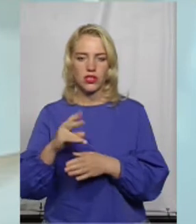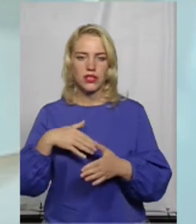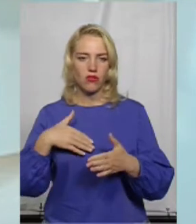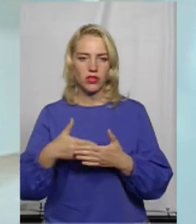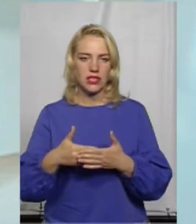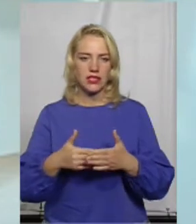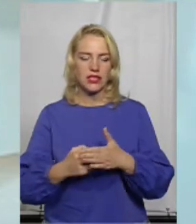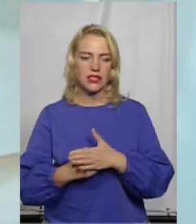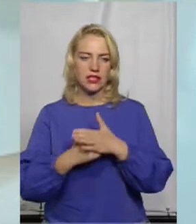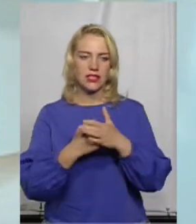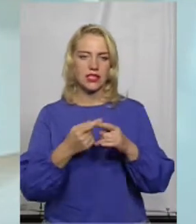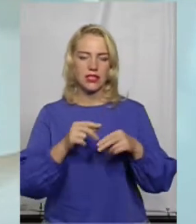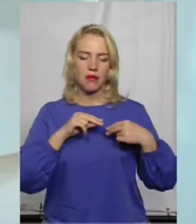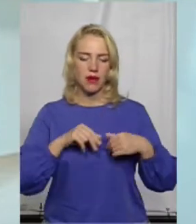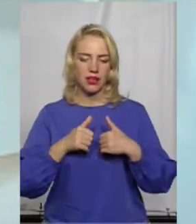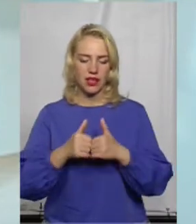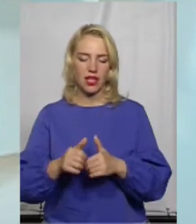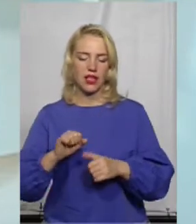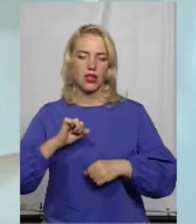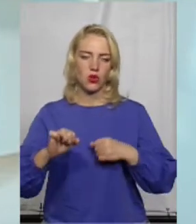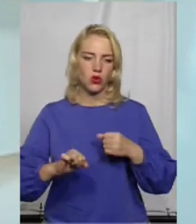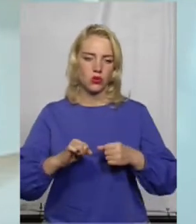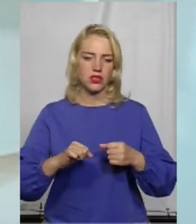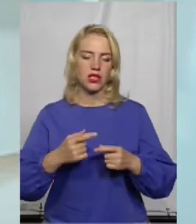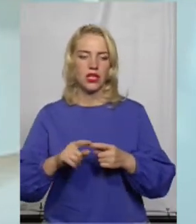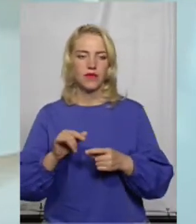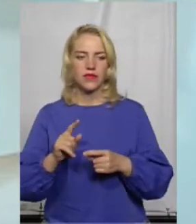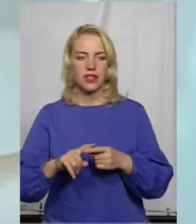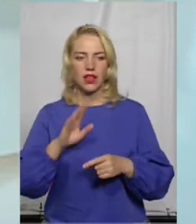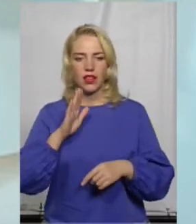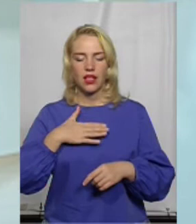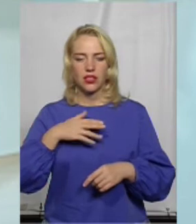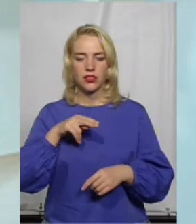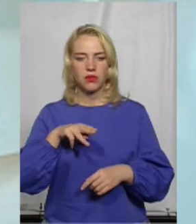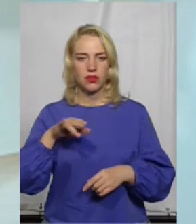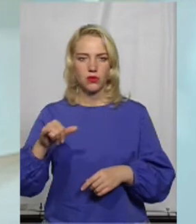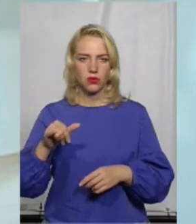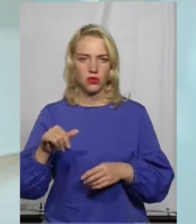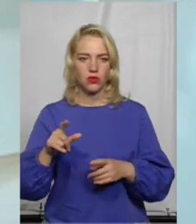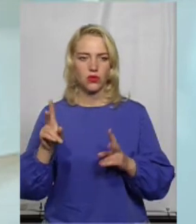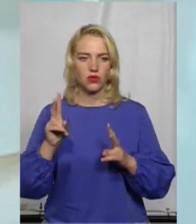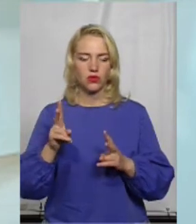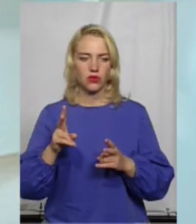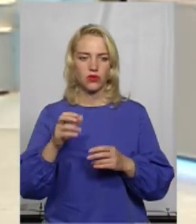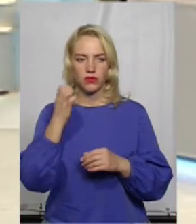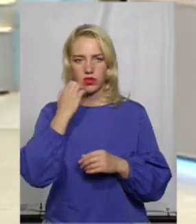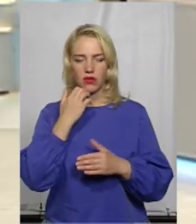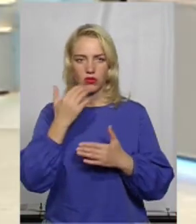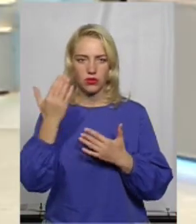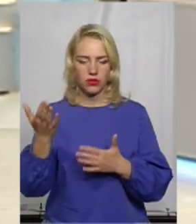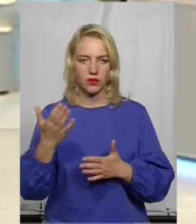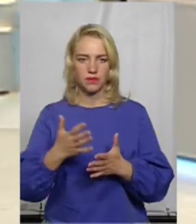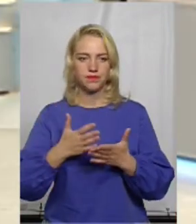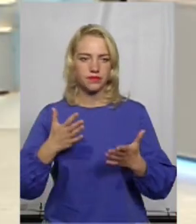і наші партнери, і друзі, і партнерські громадські організації, це наші профтехосвітяни, яким ми дуже щиро дякуємо, тому